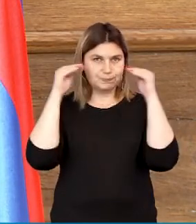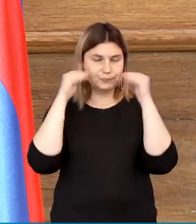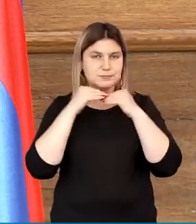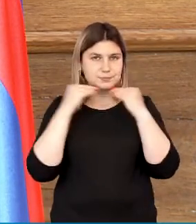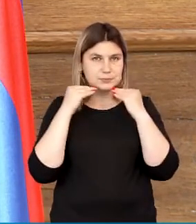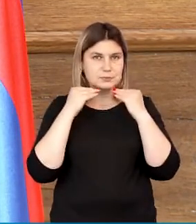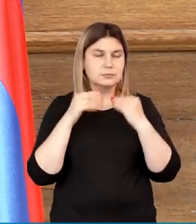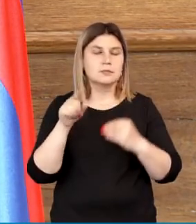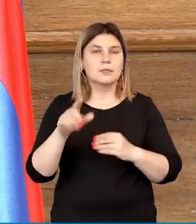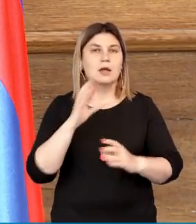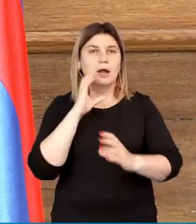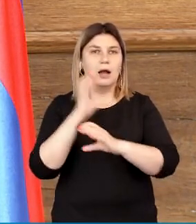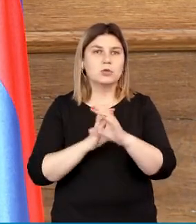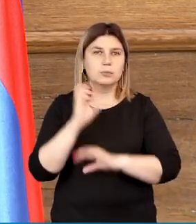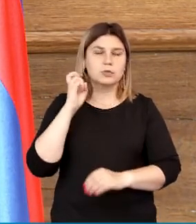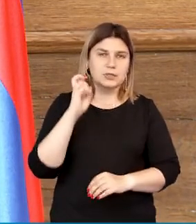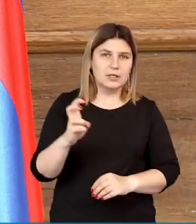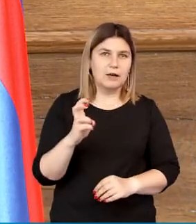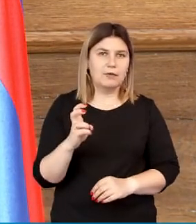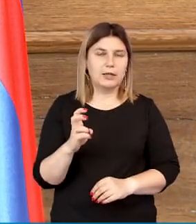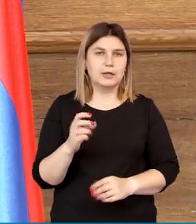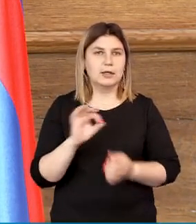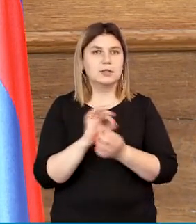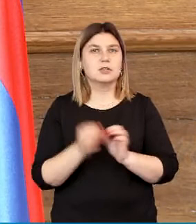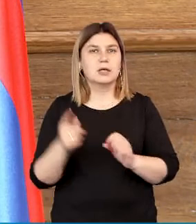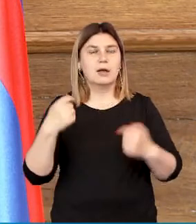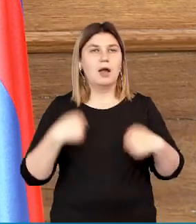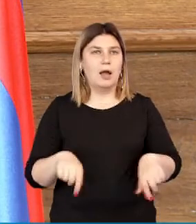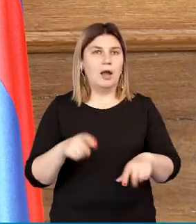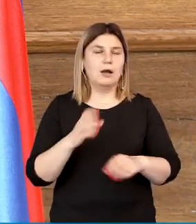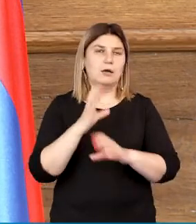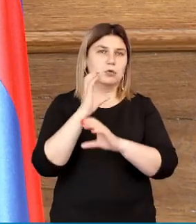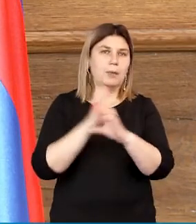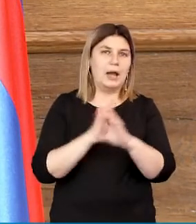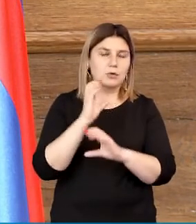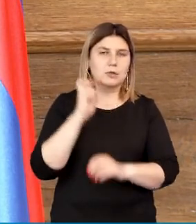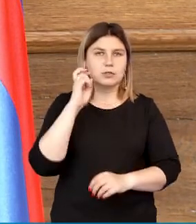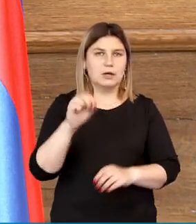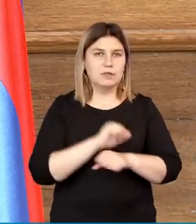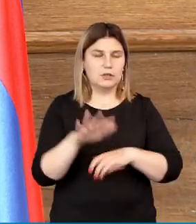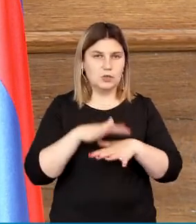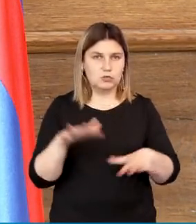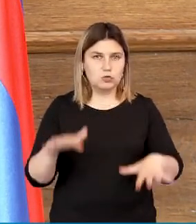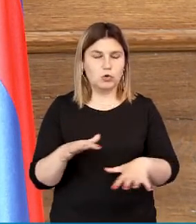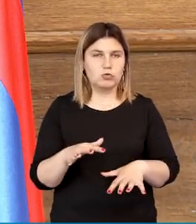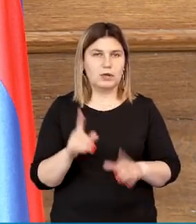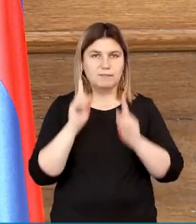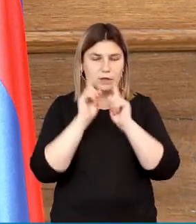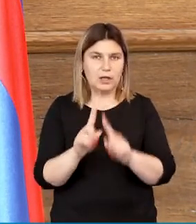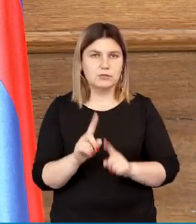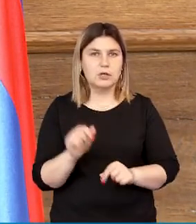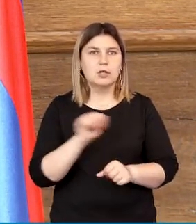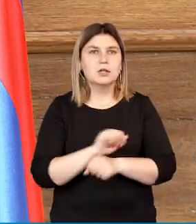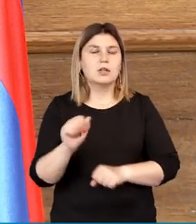komunikacji miejskiej. Rzeczywiście, gdy osób w autobusie czy w tramwaju jest sporo, no właściwie